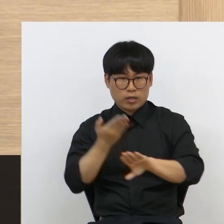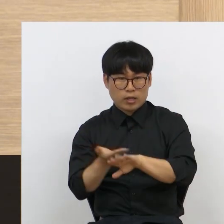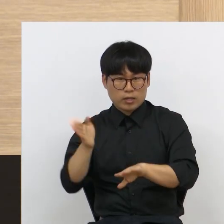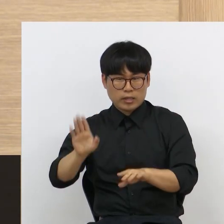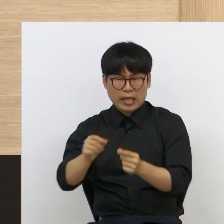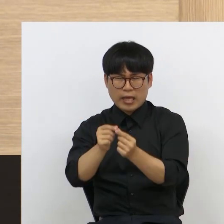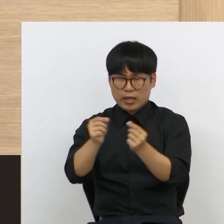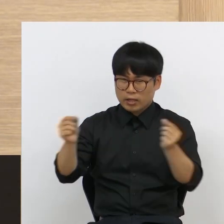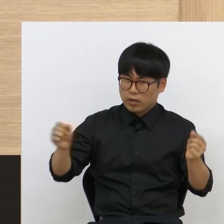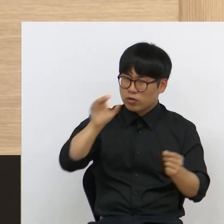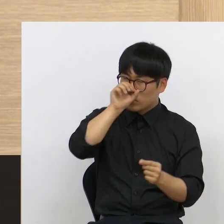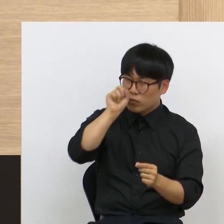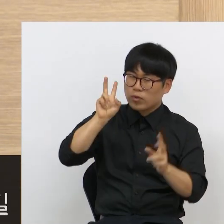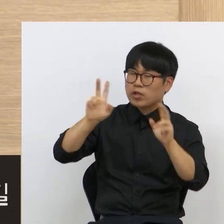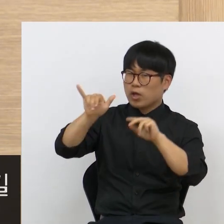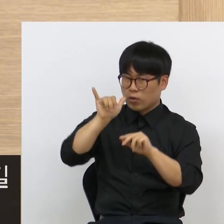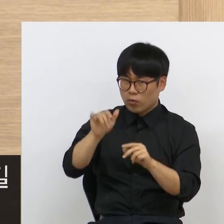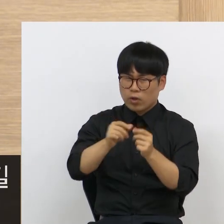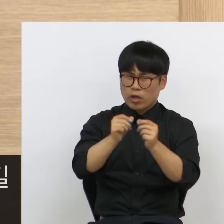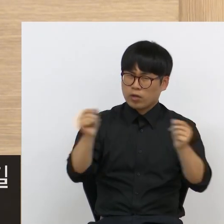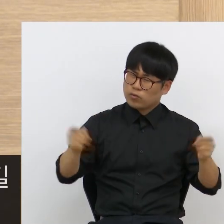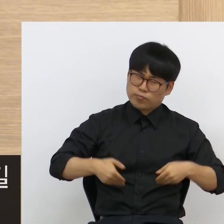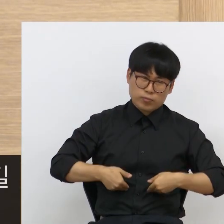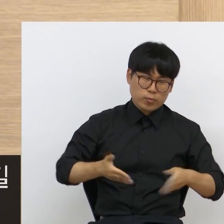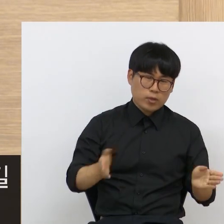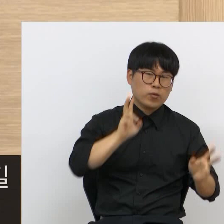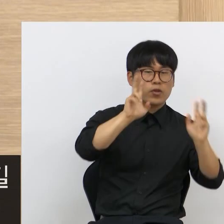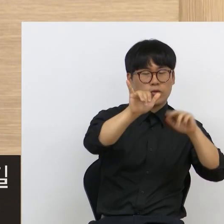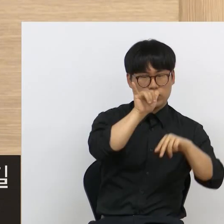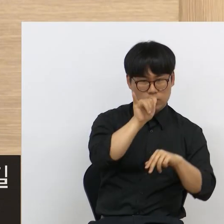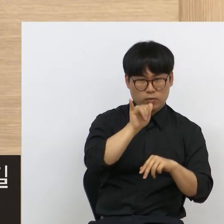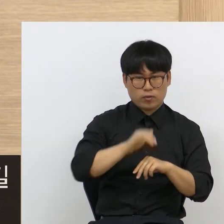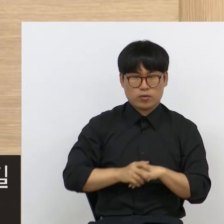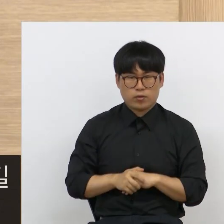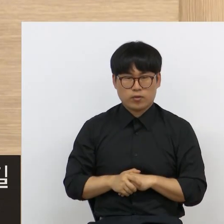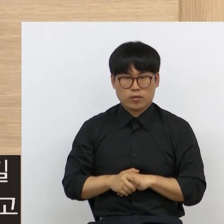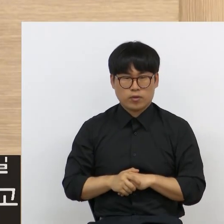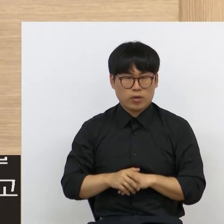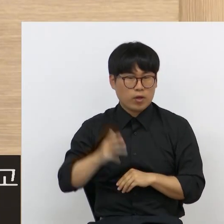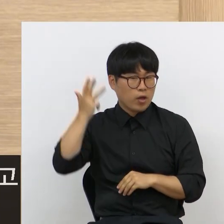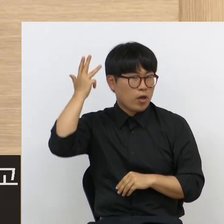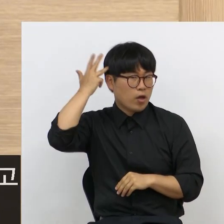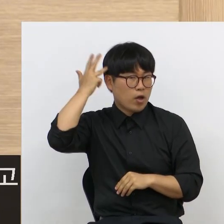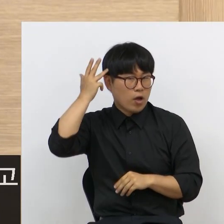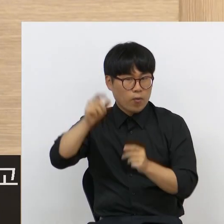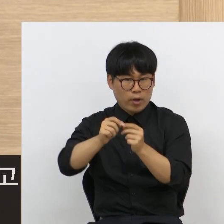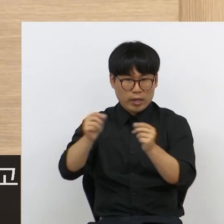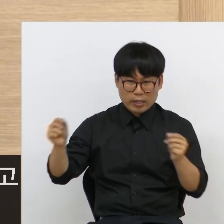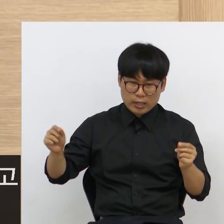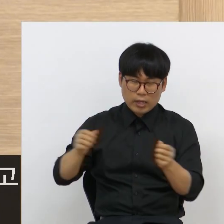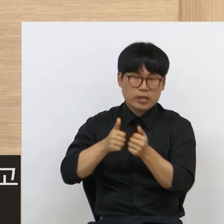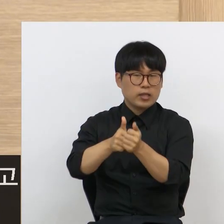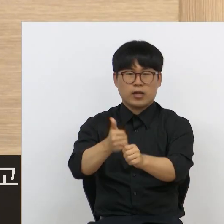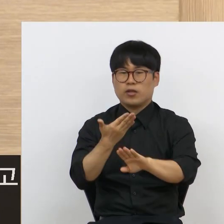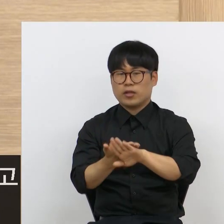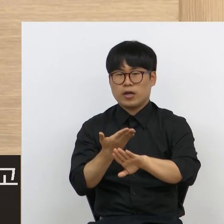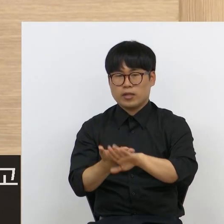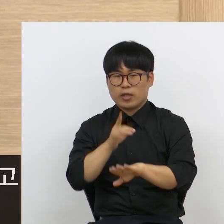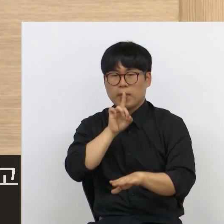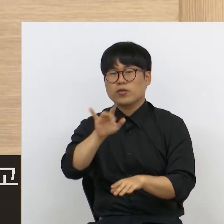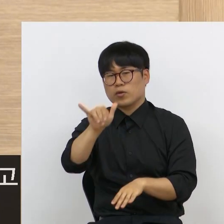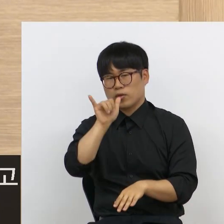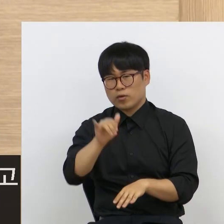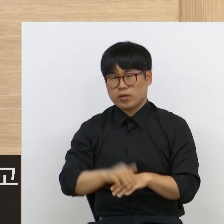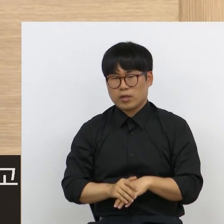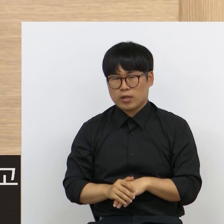길어서 좋다는 회사도 있고 길 필요가 없다는 회사도 있고 환자 와우의 길이에 따라서 적용해야 된다 이렇게 말하는 경우도 있고